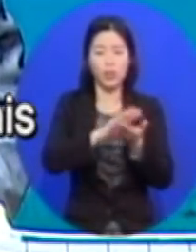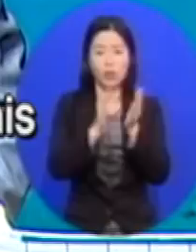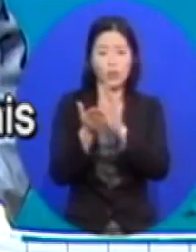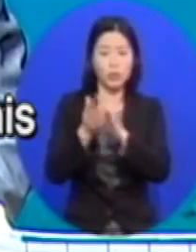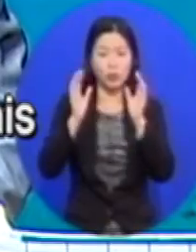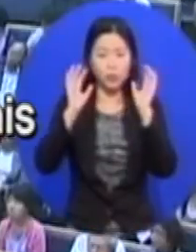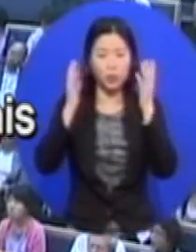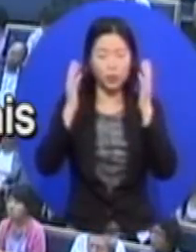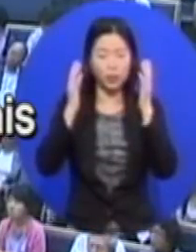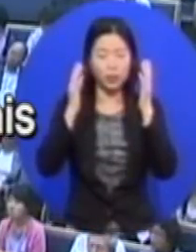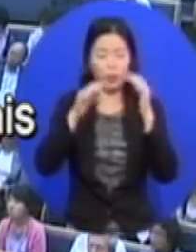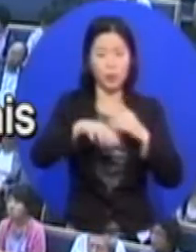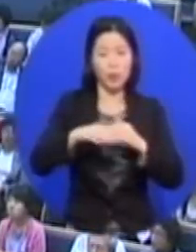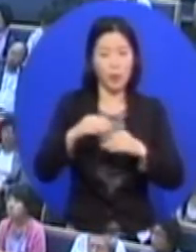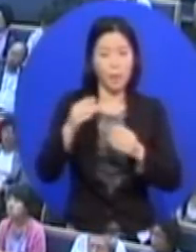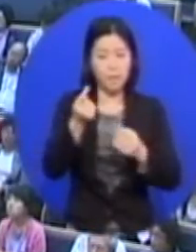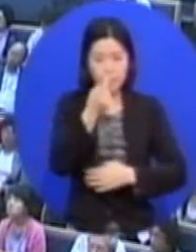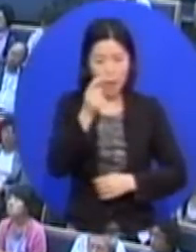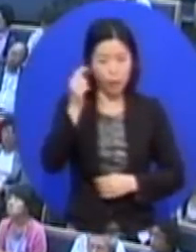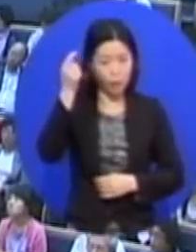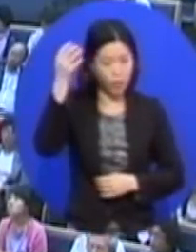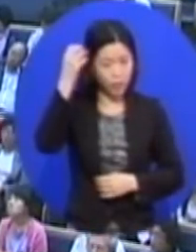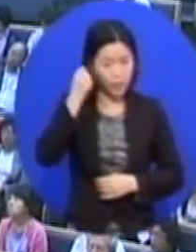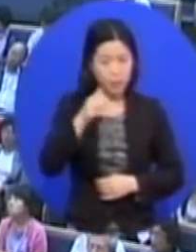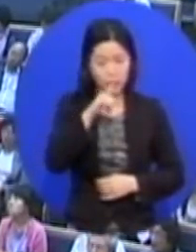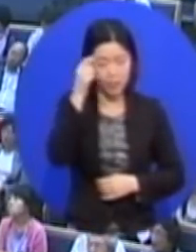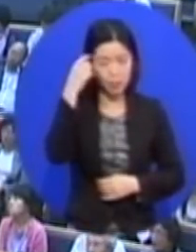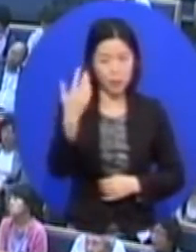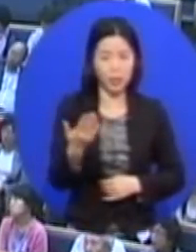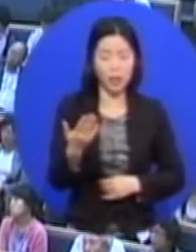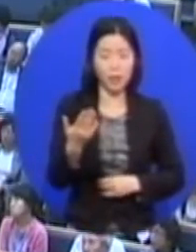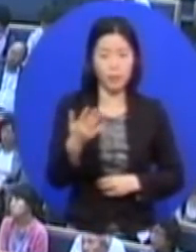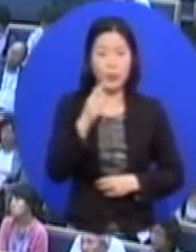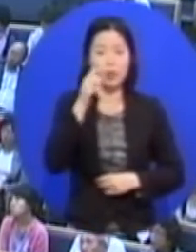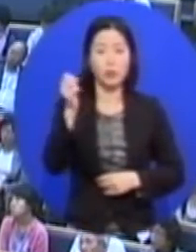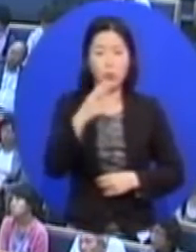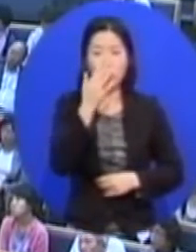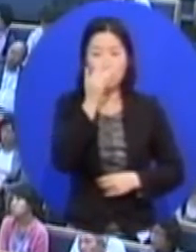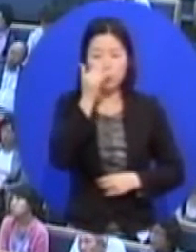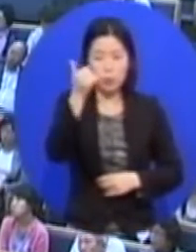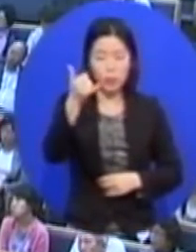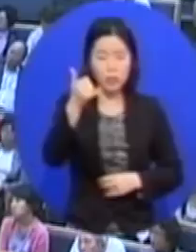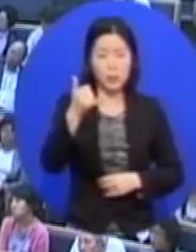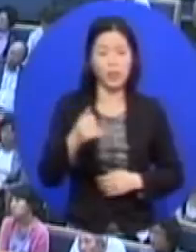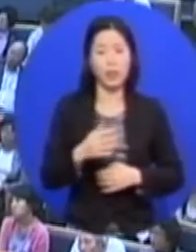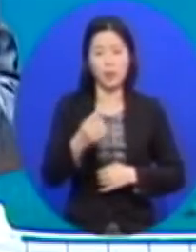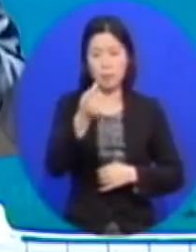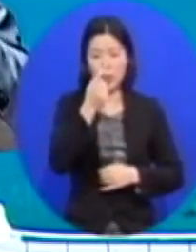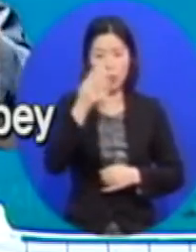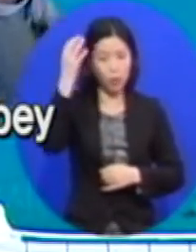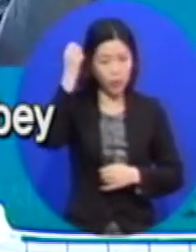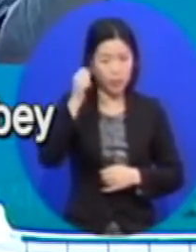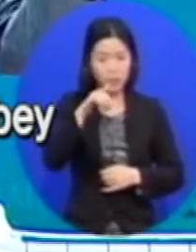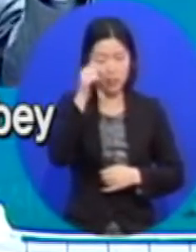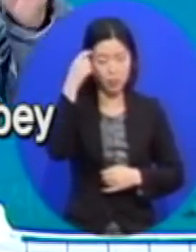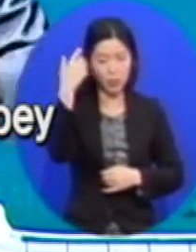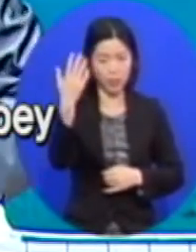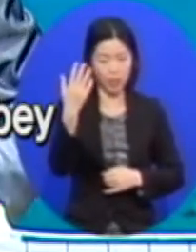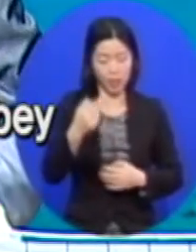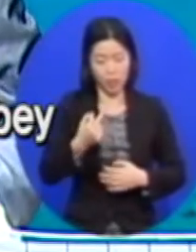배운 것 기억 납니까 유치원 들어가기 전에 부모님으로부터 들은 거 기억 납니까 동생은